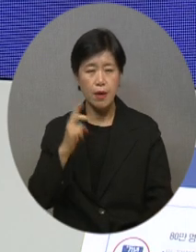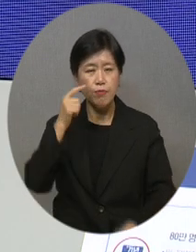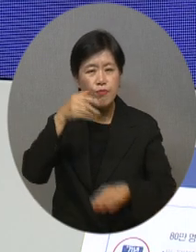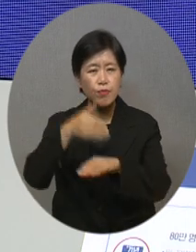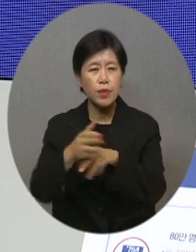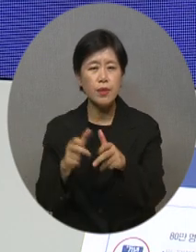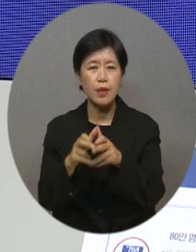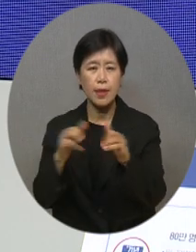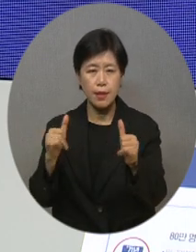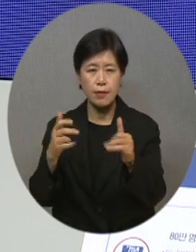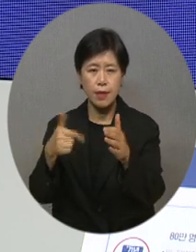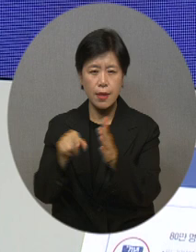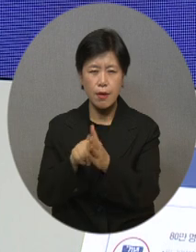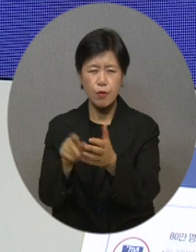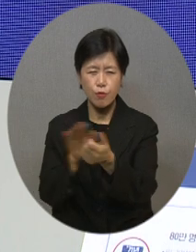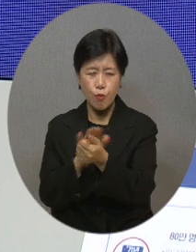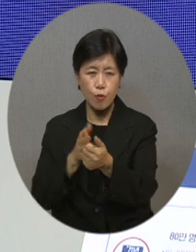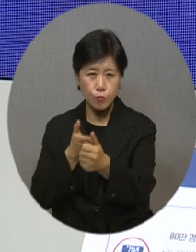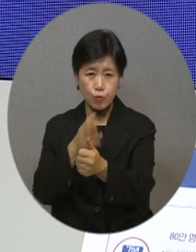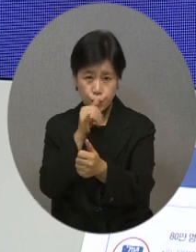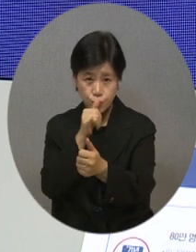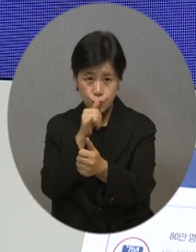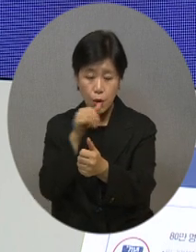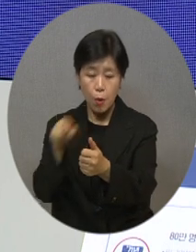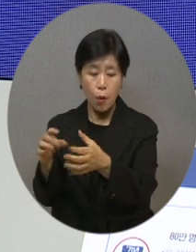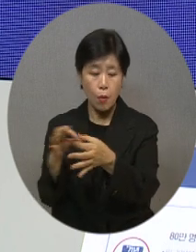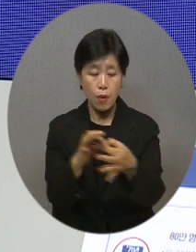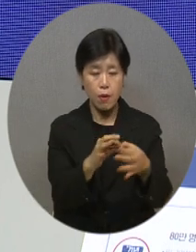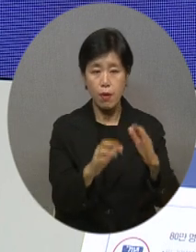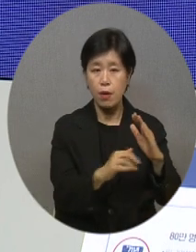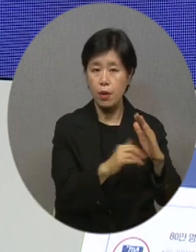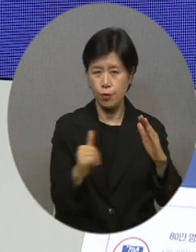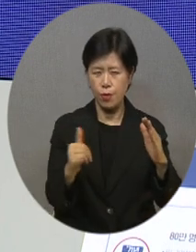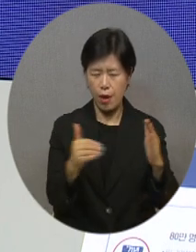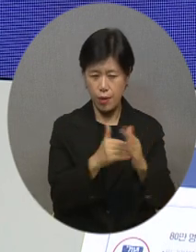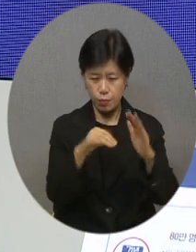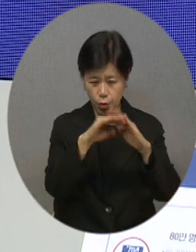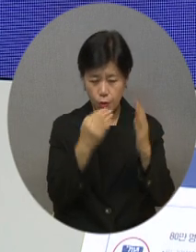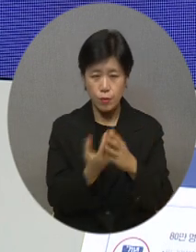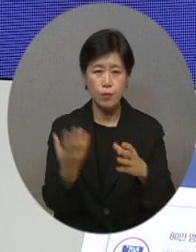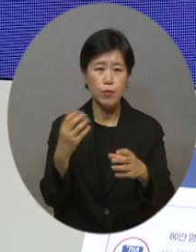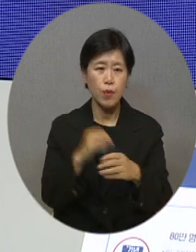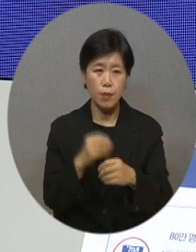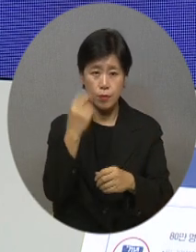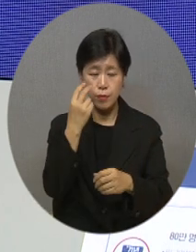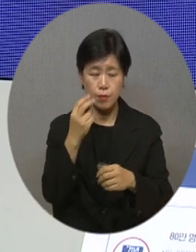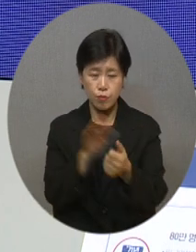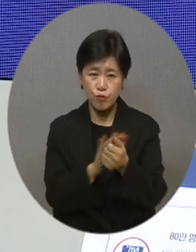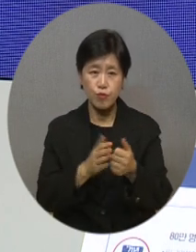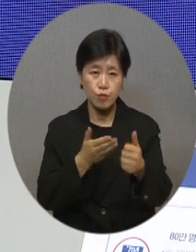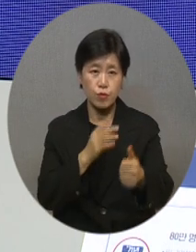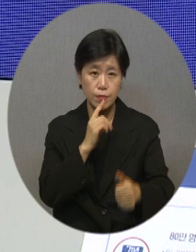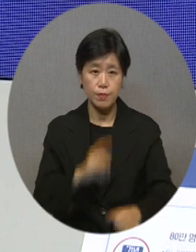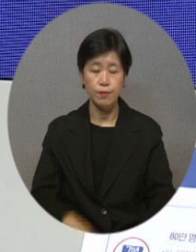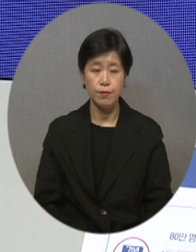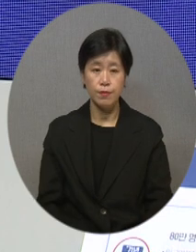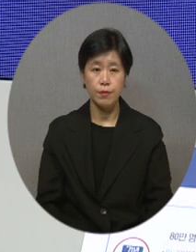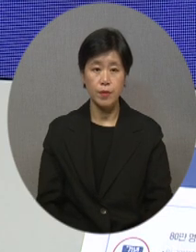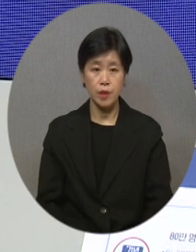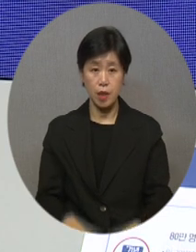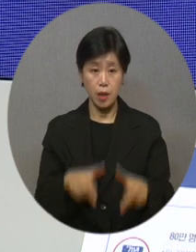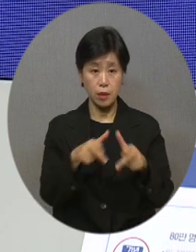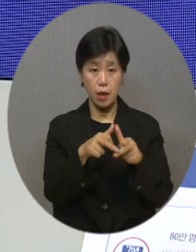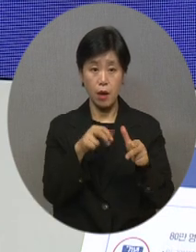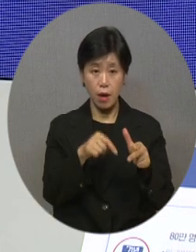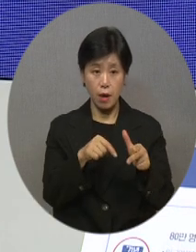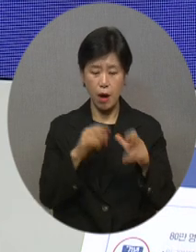두텁게 보호하고 이렇게 가족까지 보호하겠다는 것이 되겠고요. 또한 영유아 같은 경우가 이 장애는 조기에 발견을 해야 됩니다.